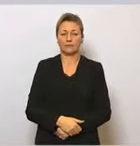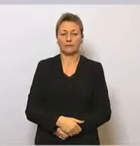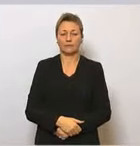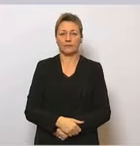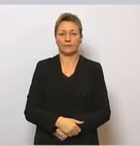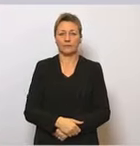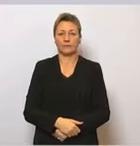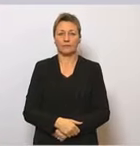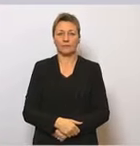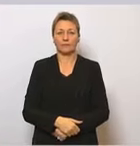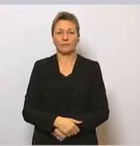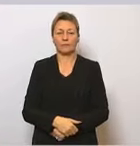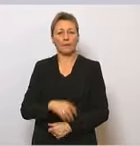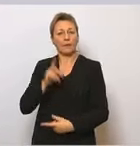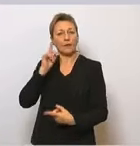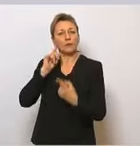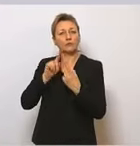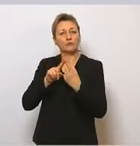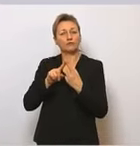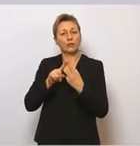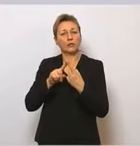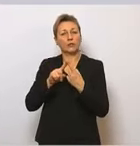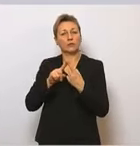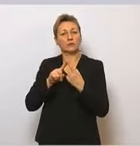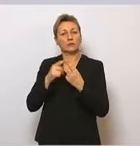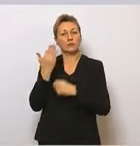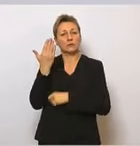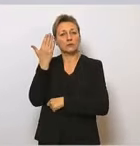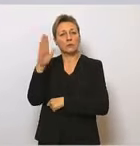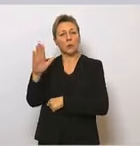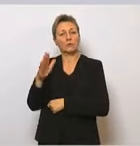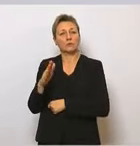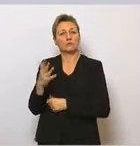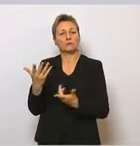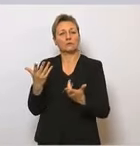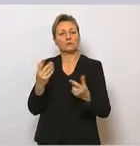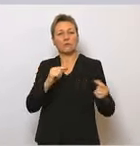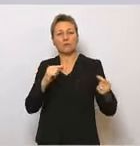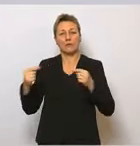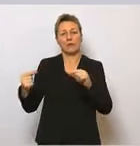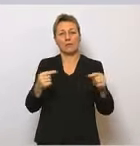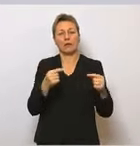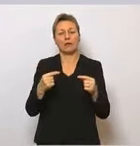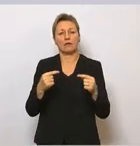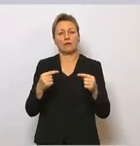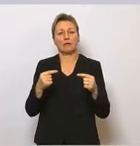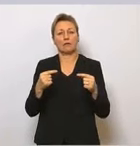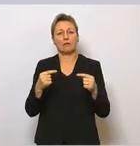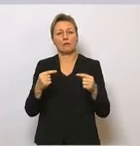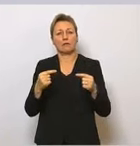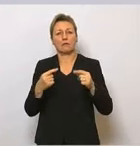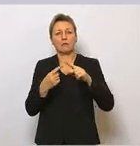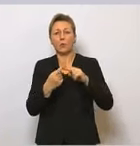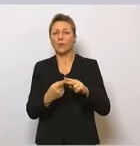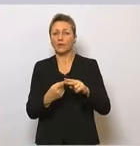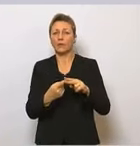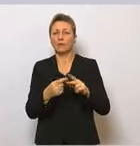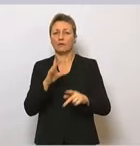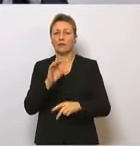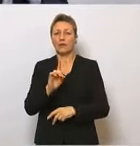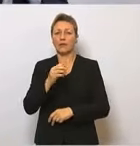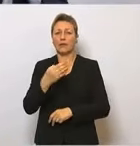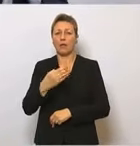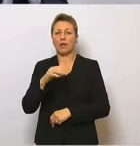Alors, un autre sujet dont j'aimerais que l'on parle, et le suivant, comment utiliser les instruments du DMA ?